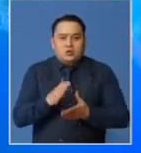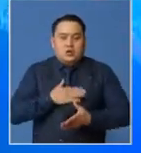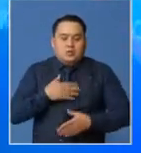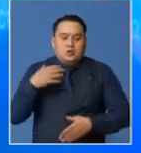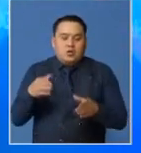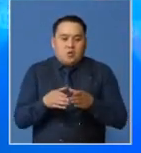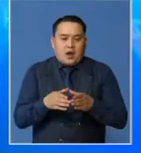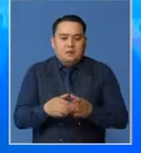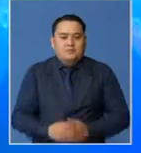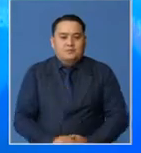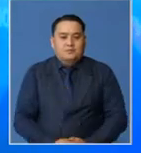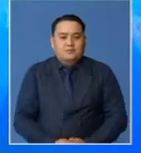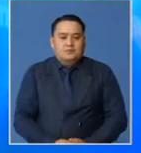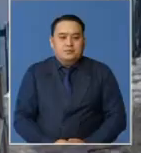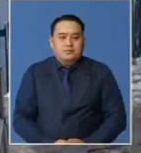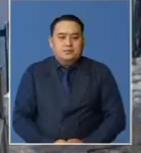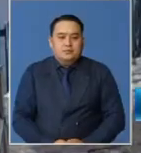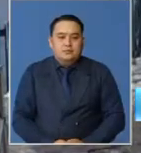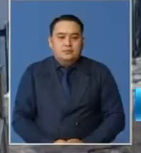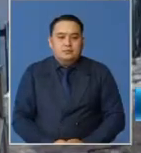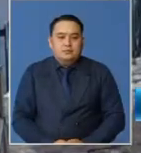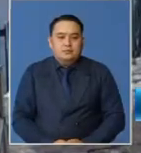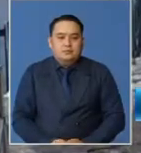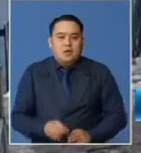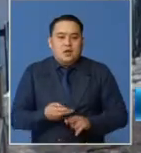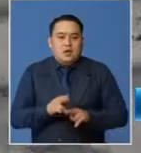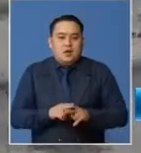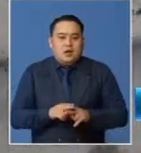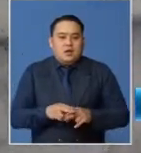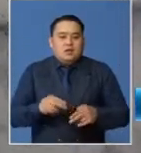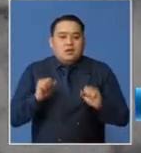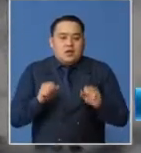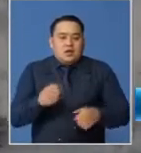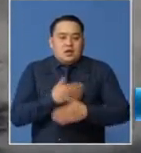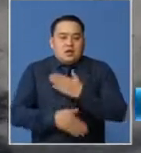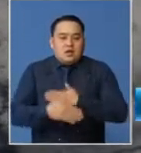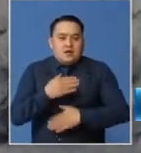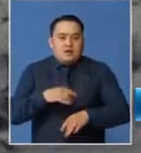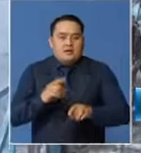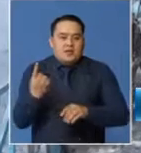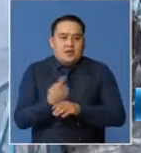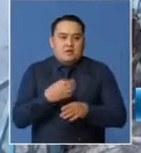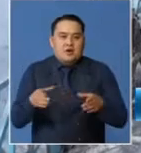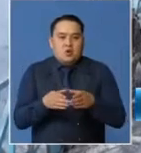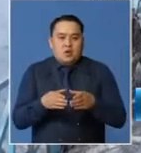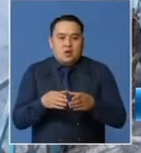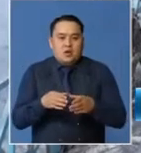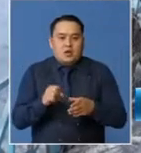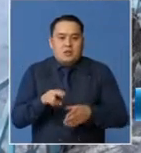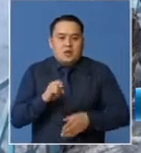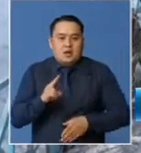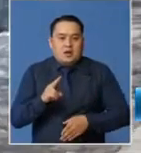наша съемочная группа. В нынешнее время жить без барьеров вполне возможно, говорит инвалид первой группы Ермек